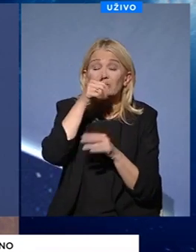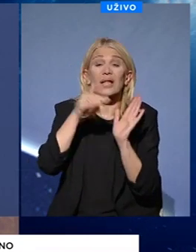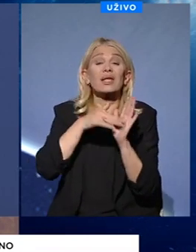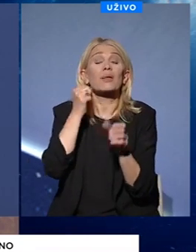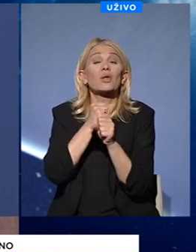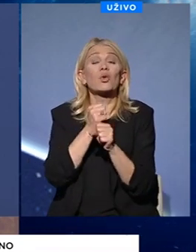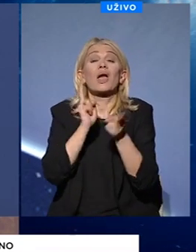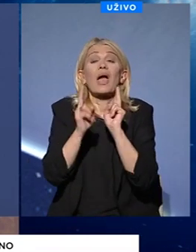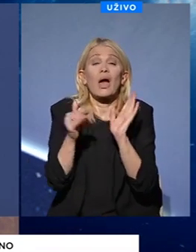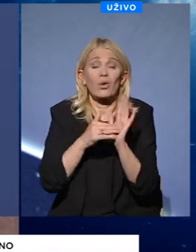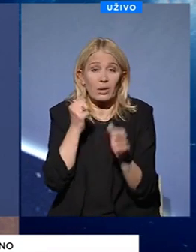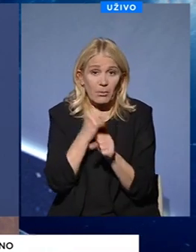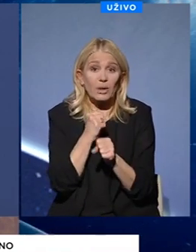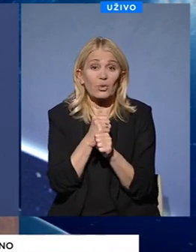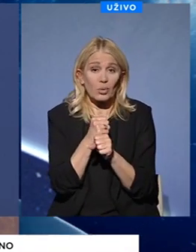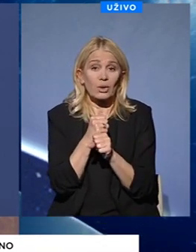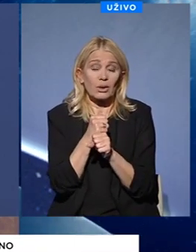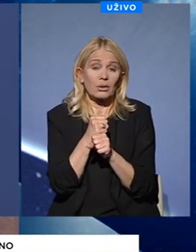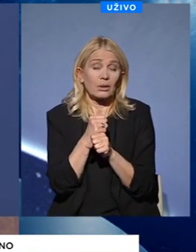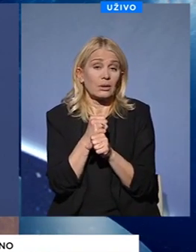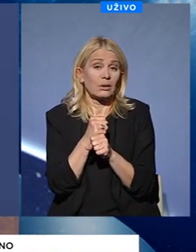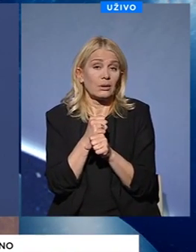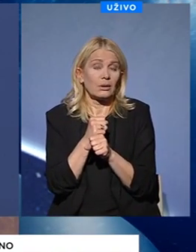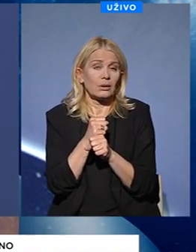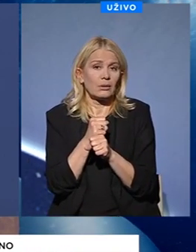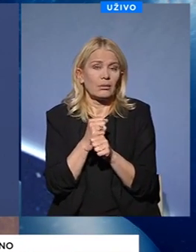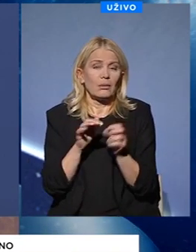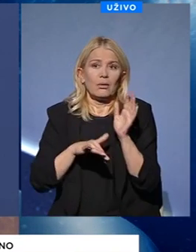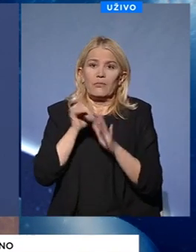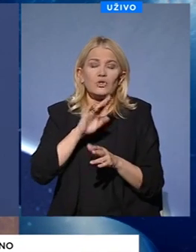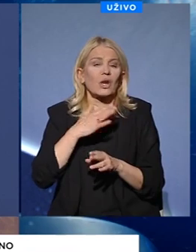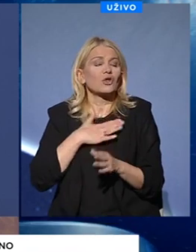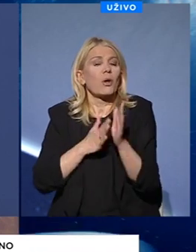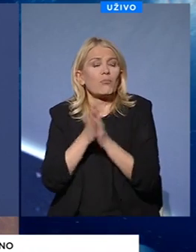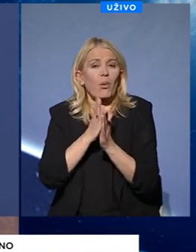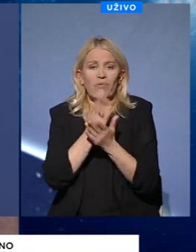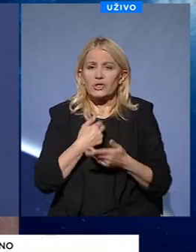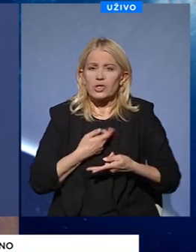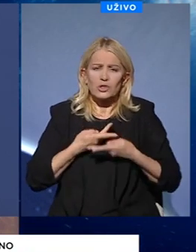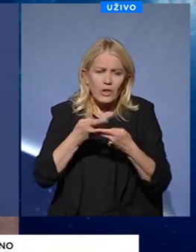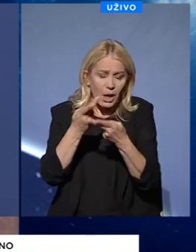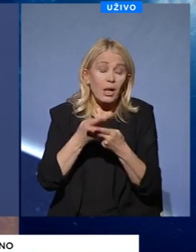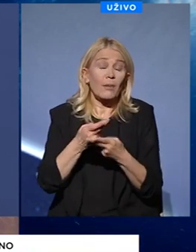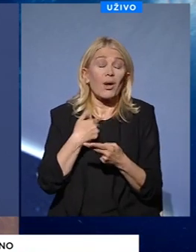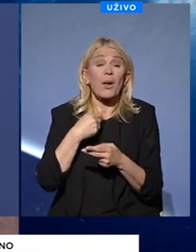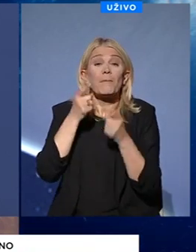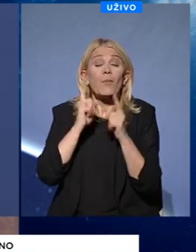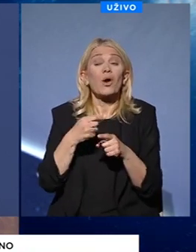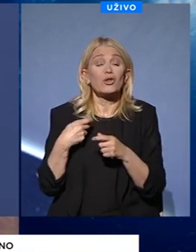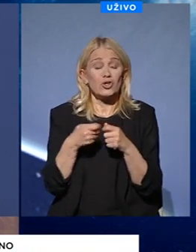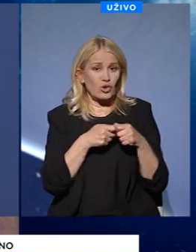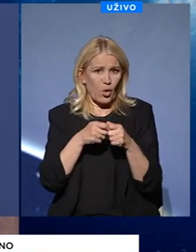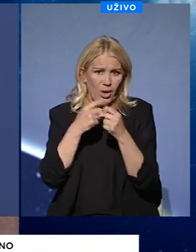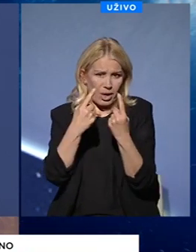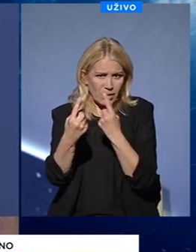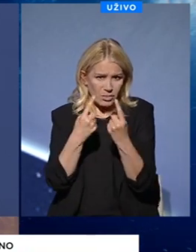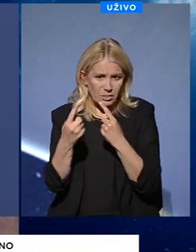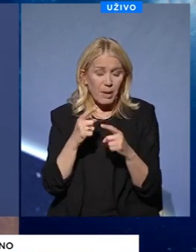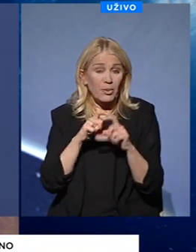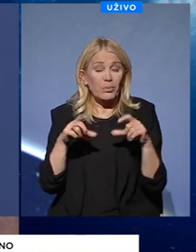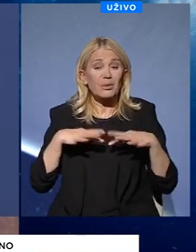urade, kako treba da urade. E, više nećemo da apelujemo i da šaljemo, oni će morati da se organizuju,